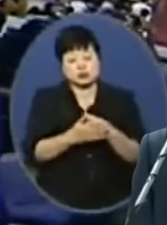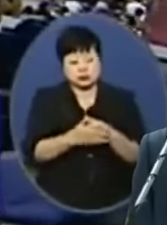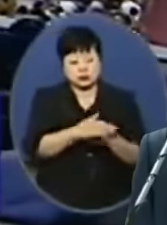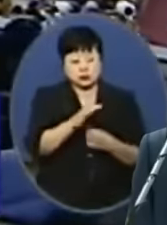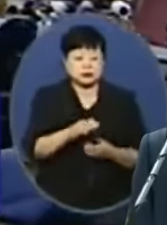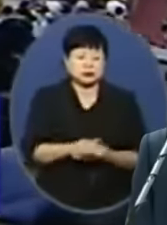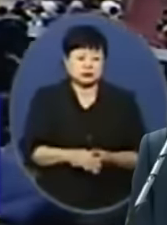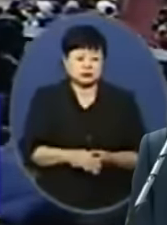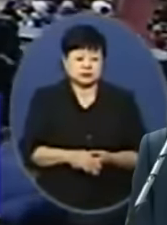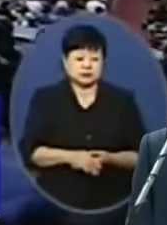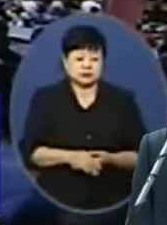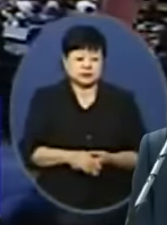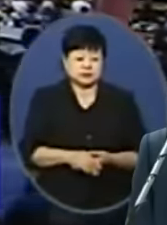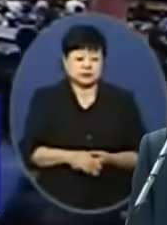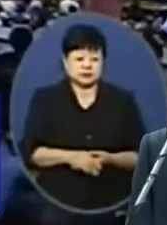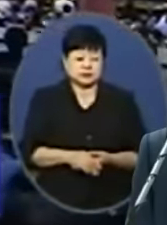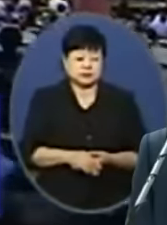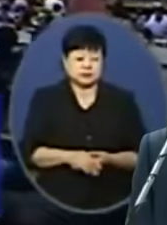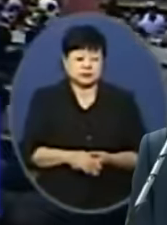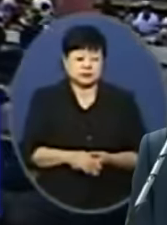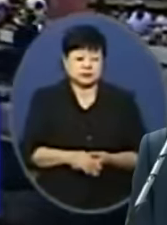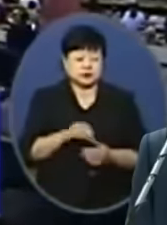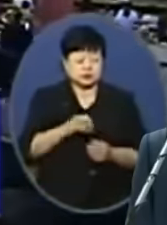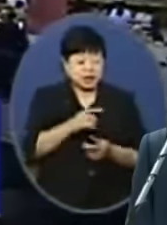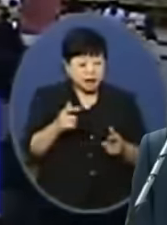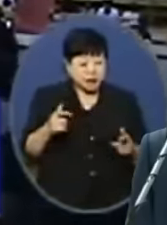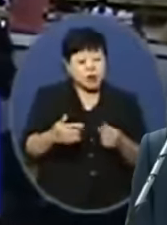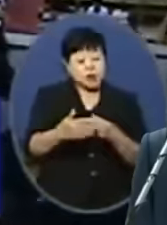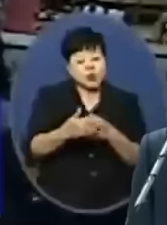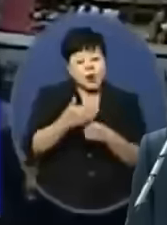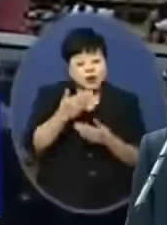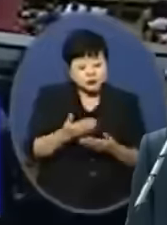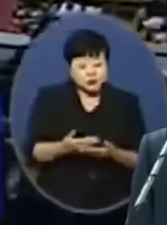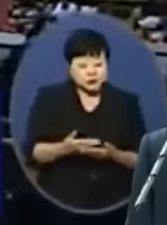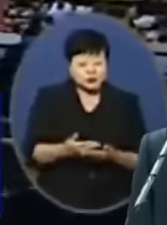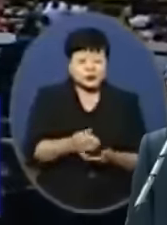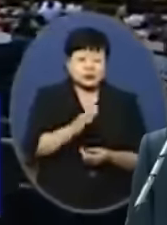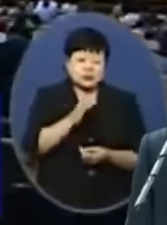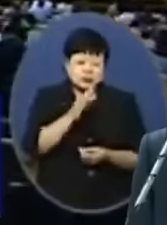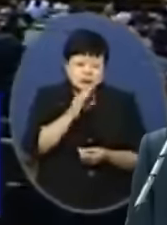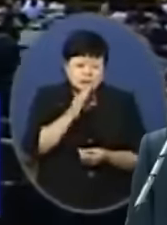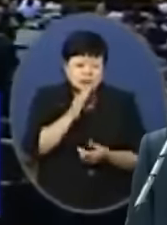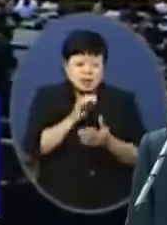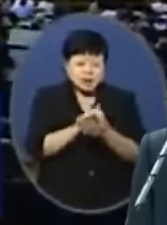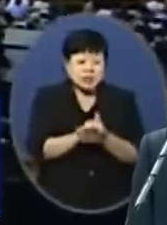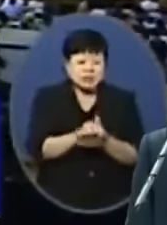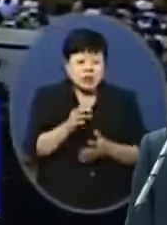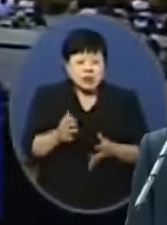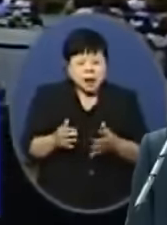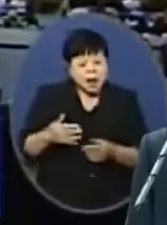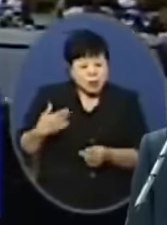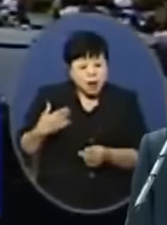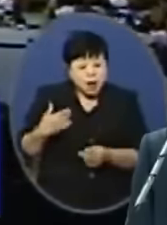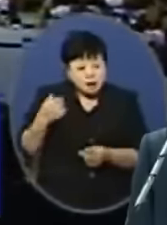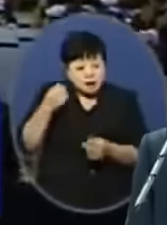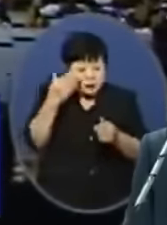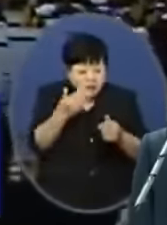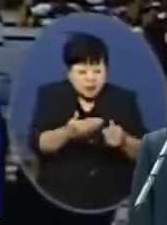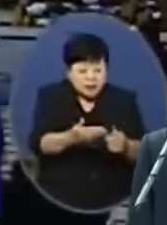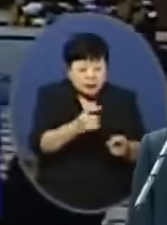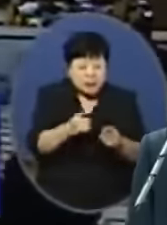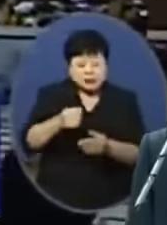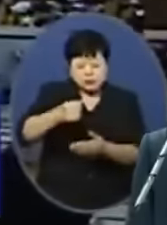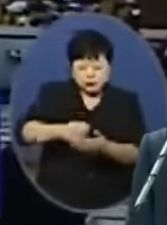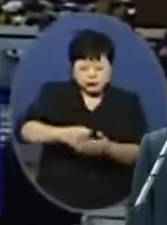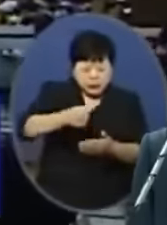잘못한다고 연약한다고 짓누르는 것이 아니라 도우시나니 우리가 마땅히 기도할 바를 알지 못하나 오직 성령이